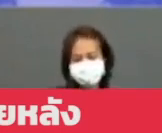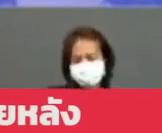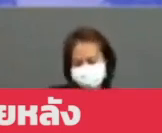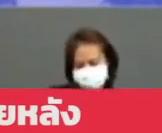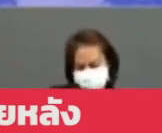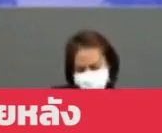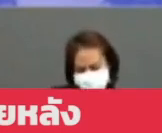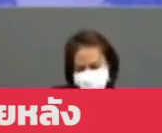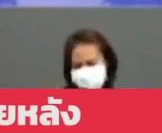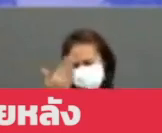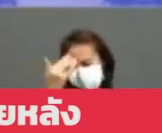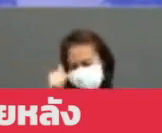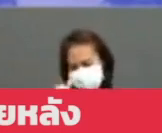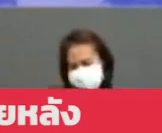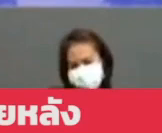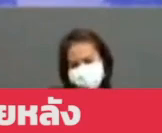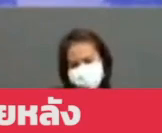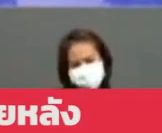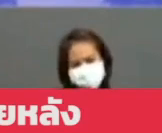ขั้นต่อไป